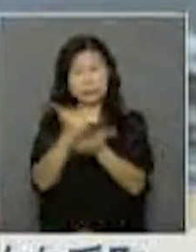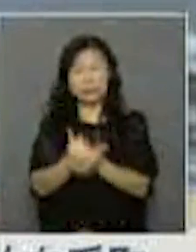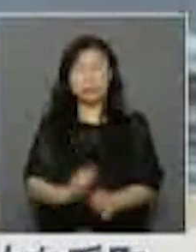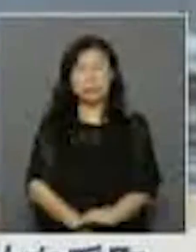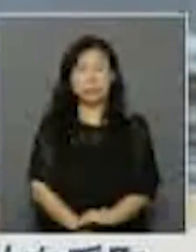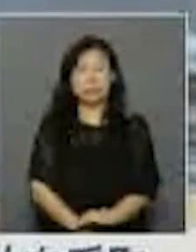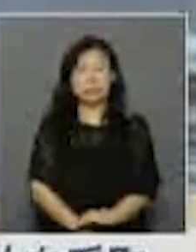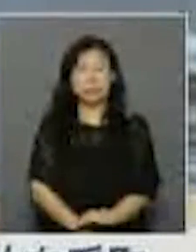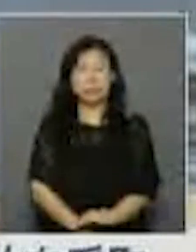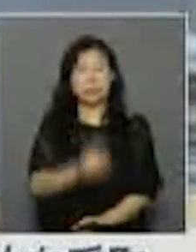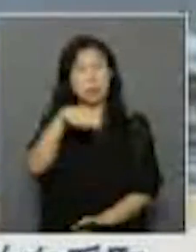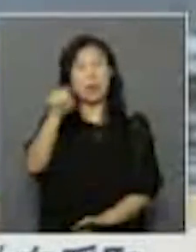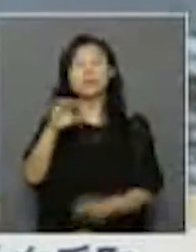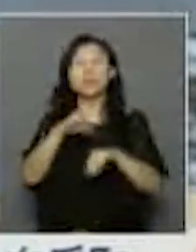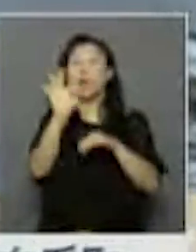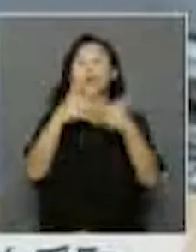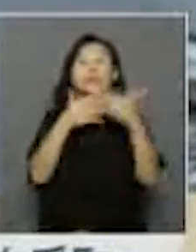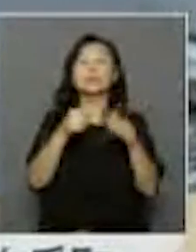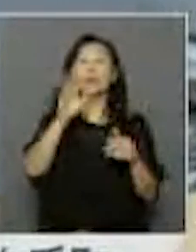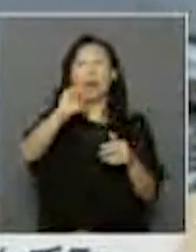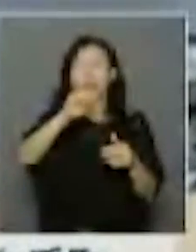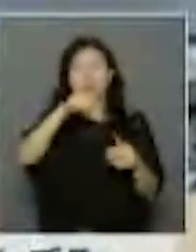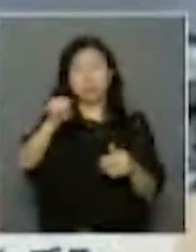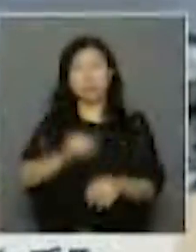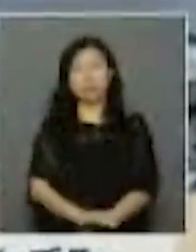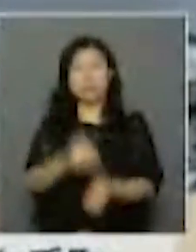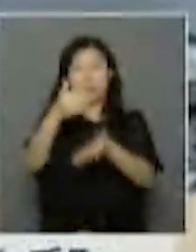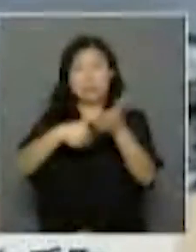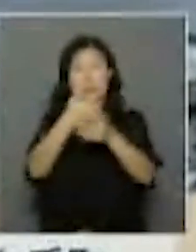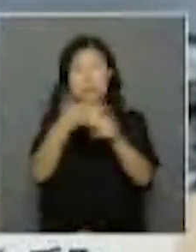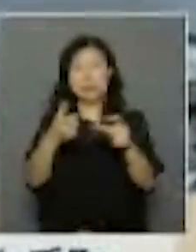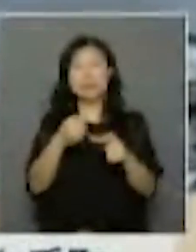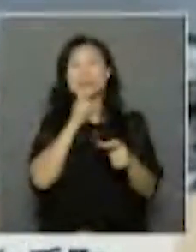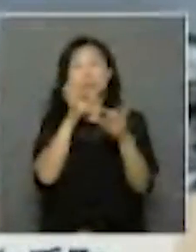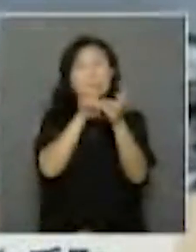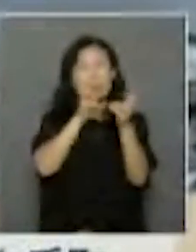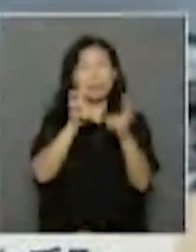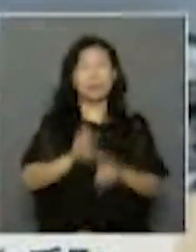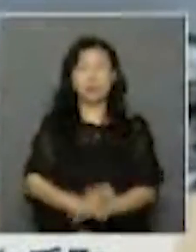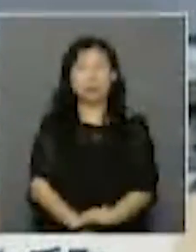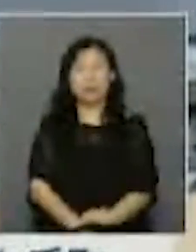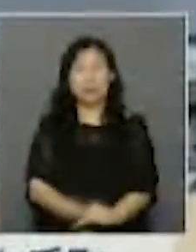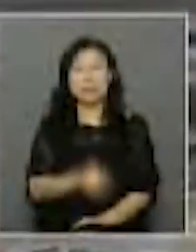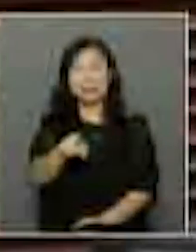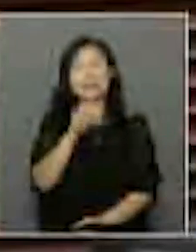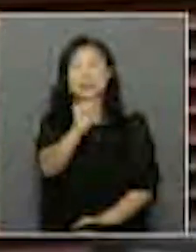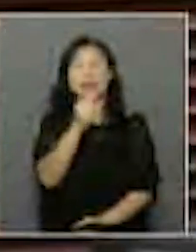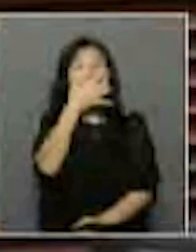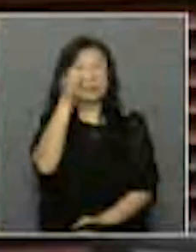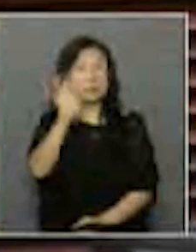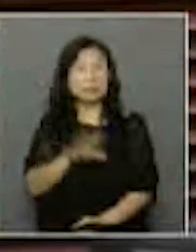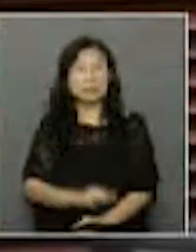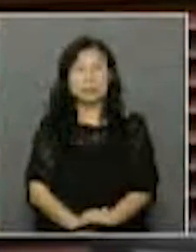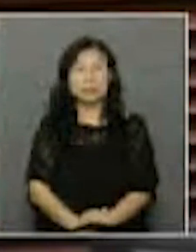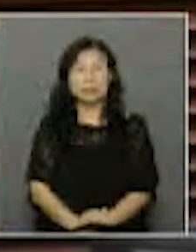冇啊？你批准係咪？你批准我減佢人工，我一定要解釋噶。唔通我話佢黑人憎喎？